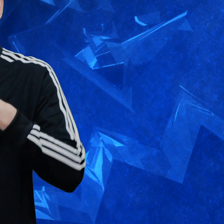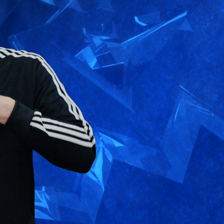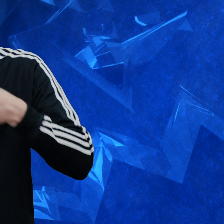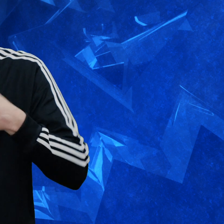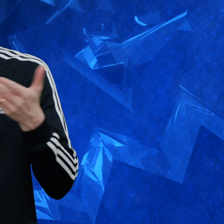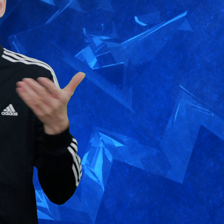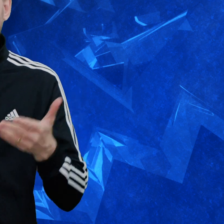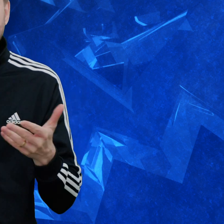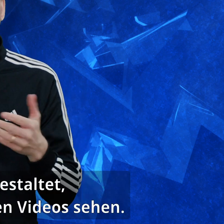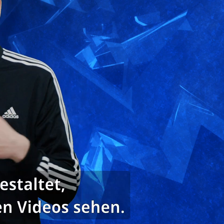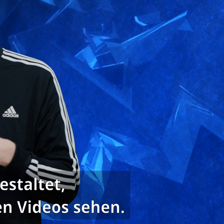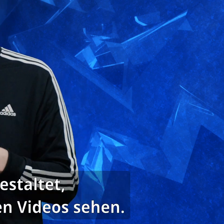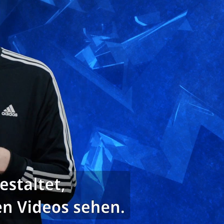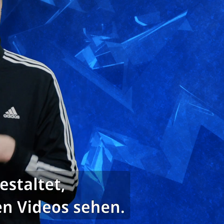Polen.